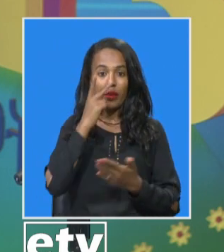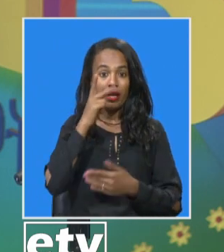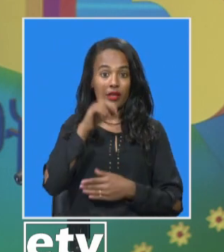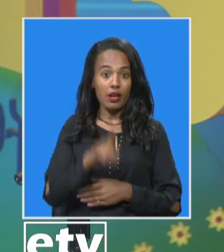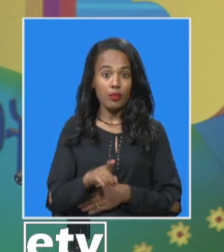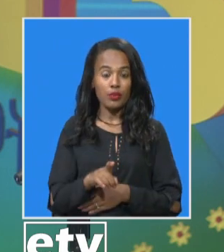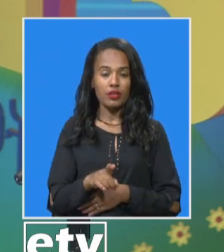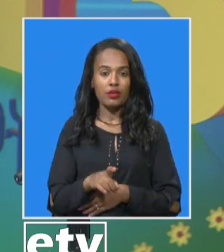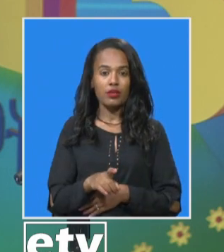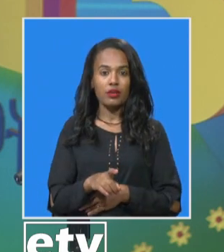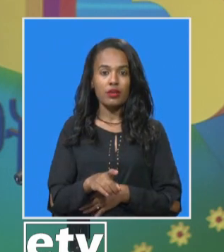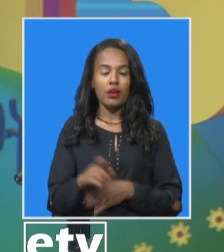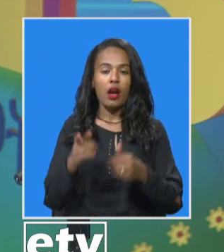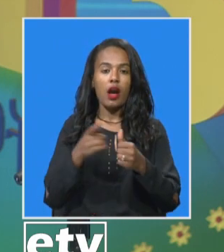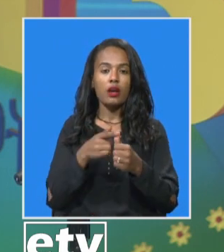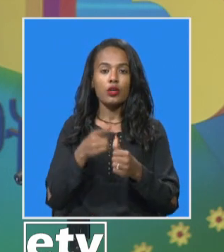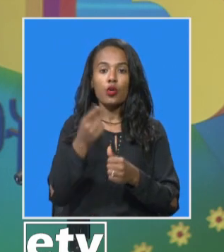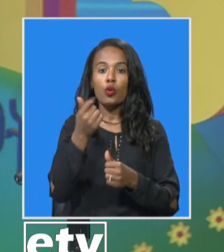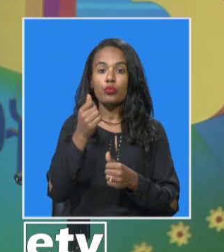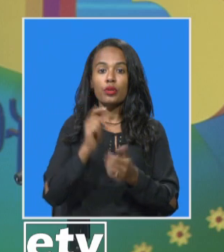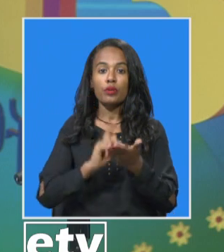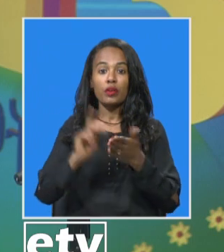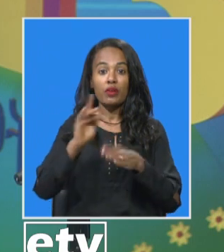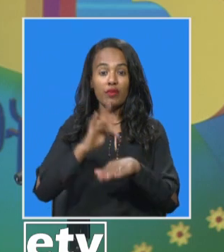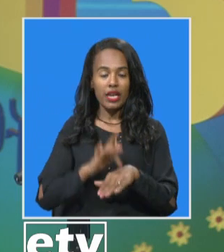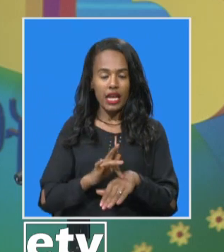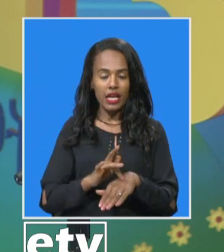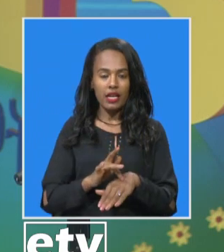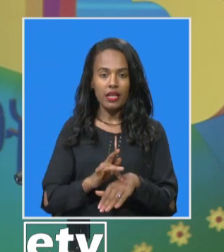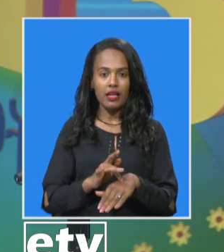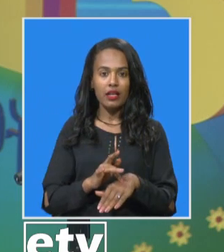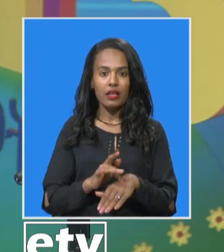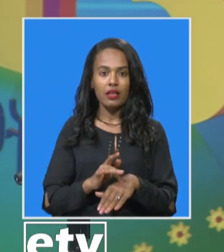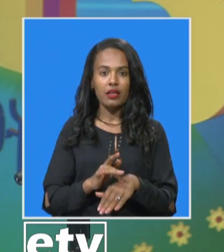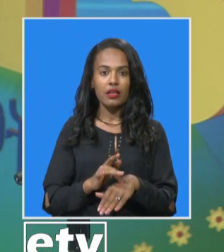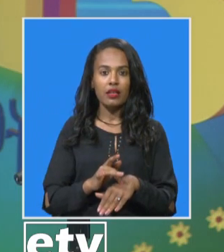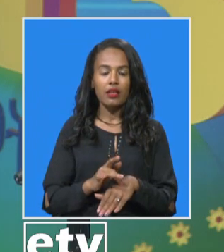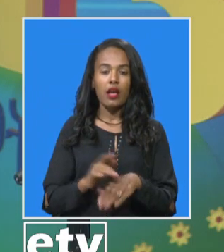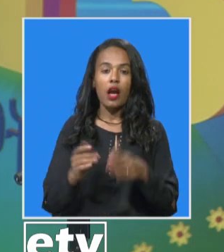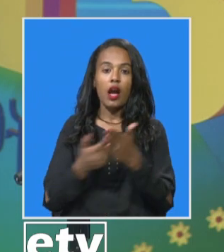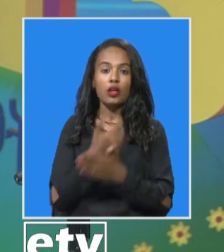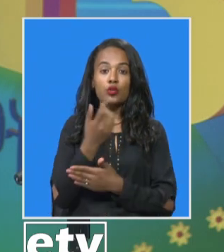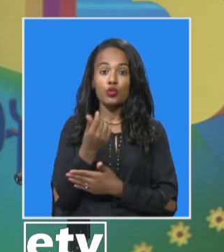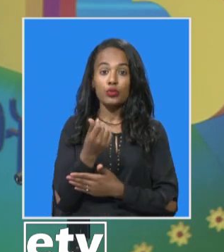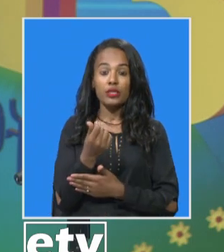ይመስለኝ። አንደኛው ብር መክፈል ላይ ምንም ችግር የለም። አዲሱ ብር